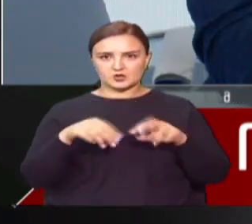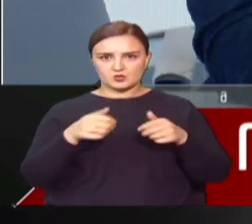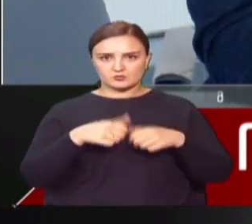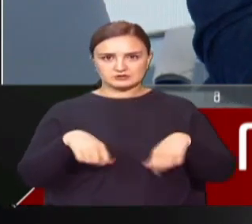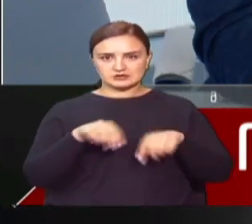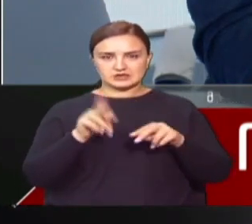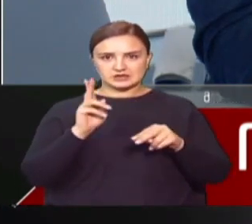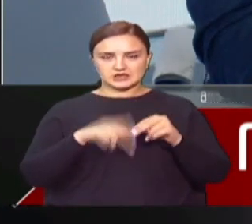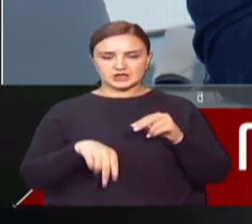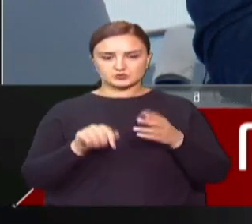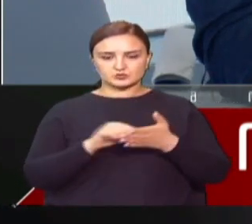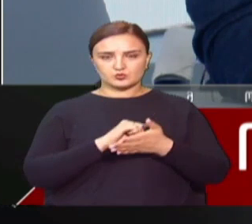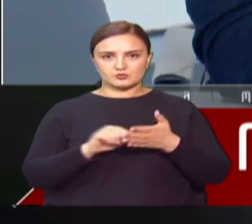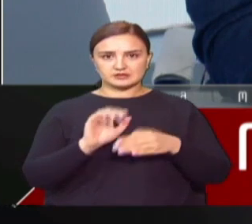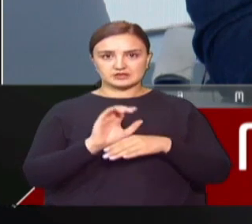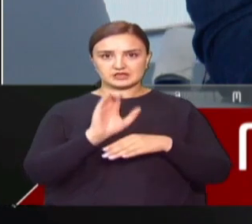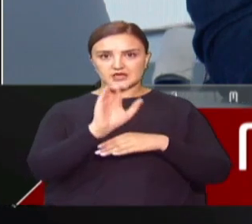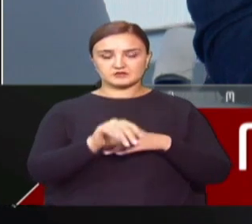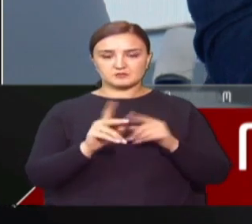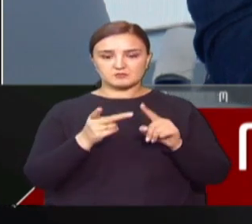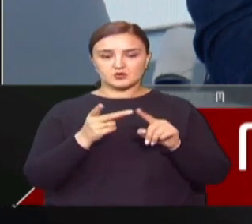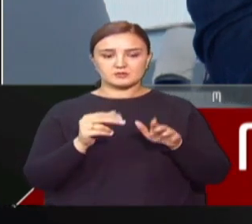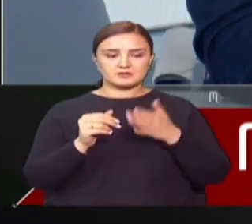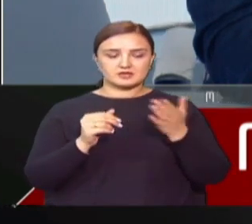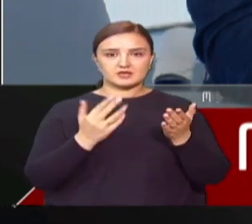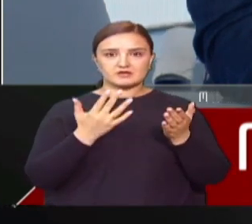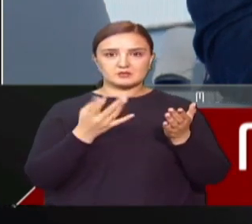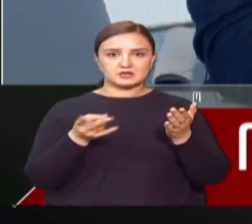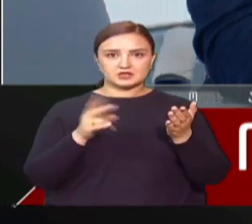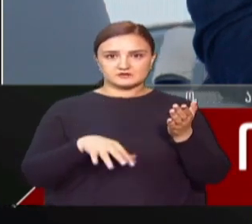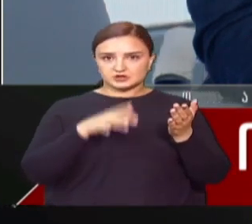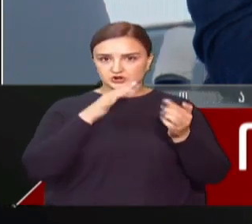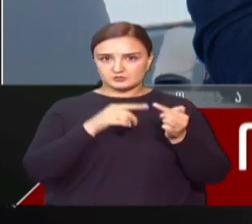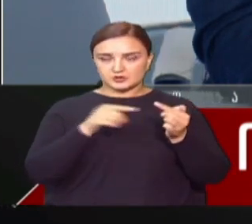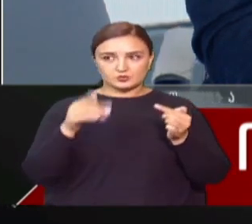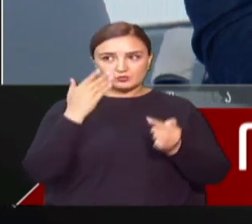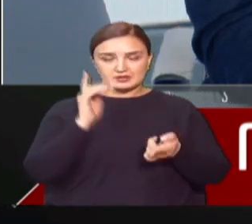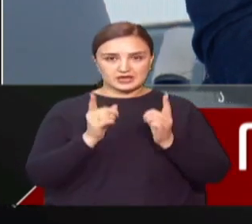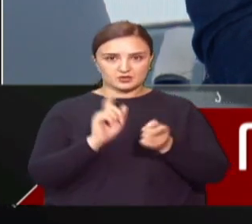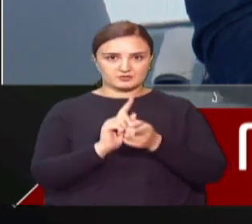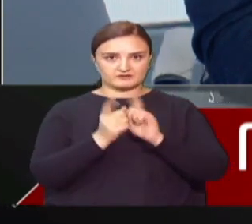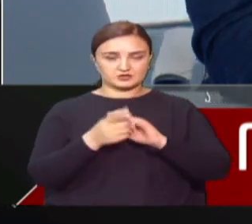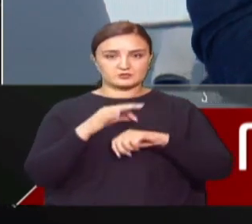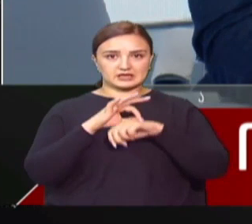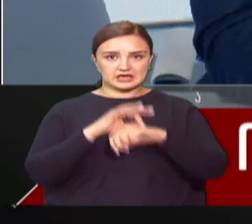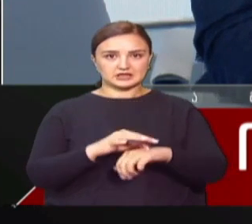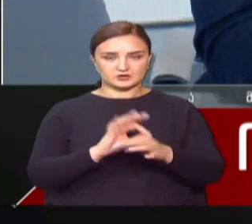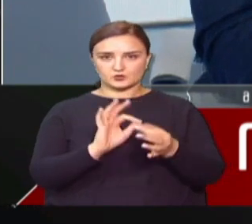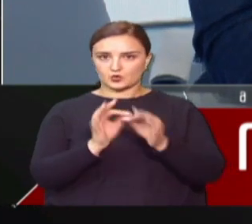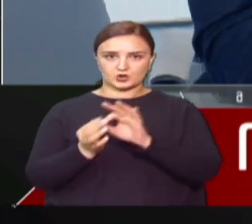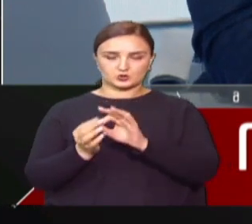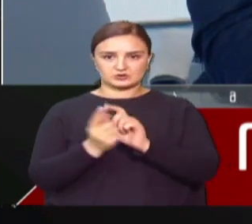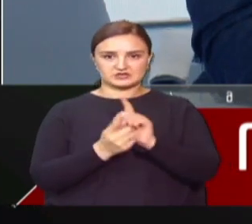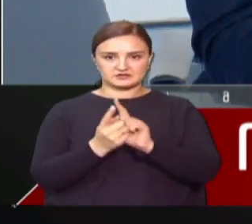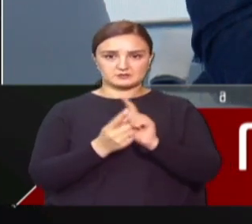მუშაობა ამ გაგზავნილ დოკუმენტებზე და მეორე მხრივ რამდენად რჩება დრო რომ ეს ყველაფერი უკვე რეალობად ვაქციოთ კატარდეს უკვე კონკრეტული ცვლილებები.